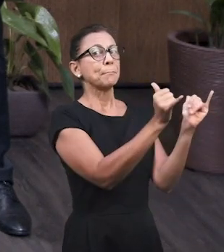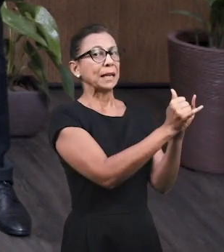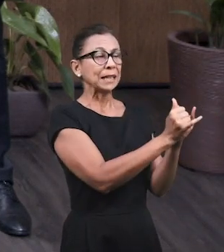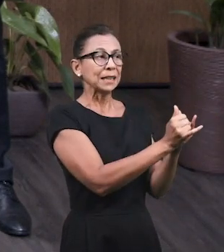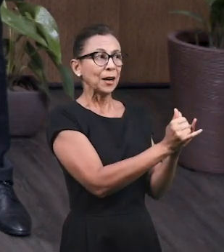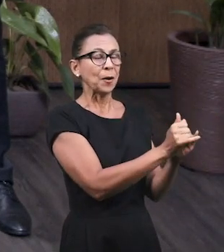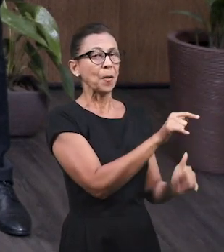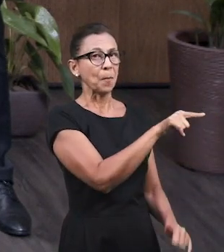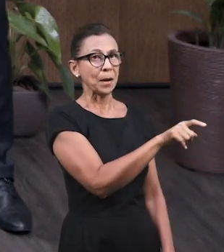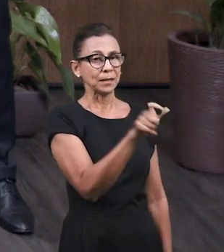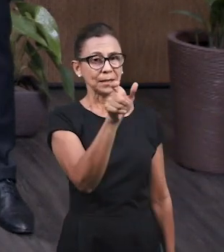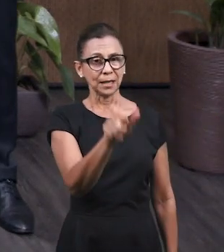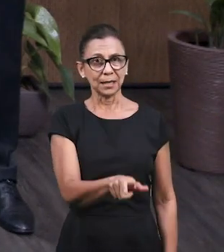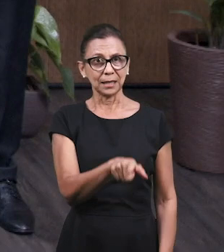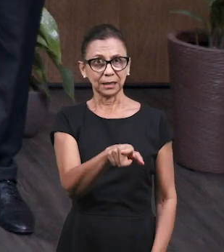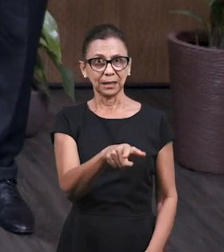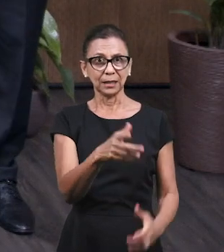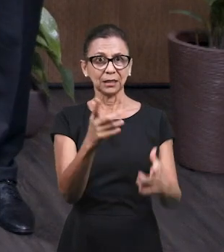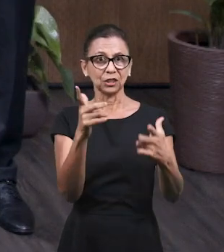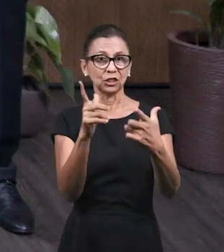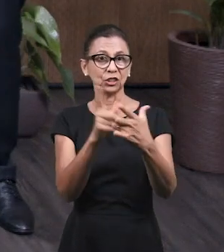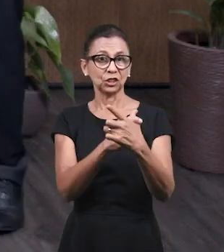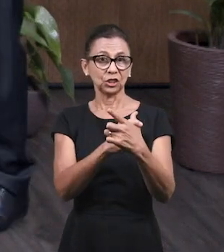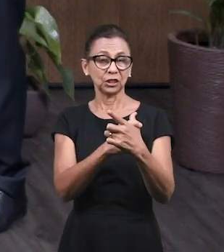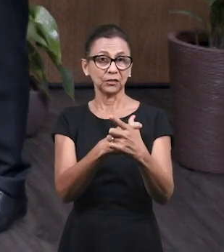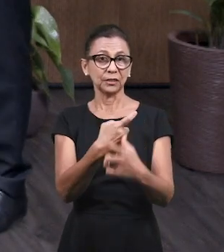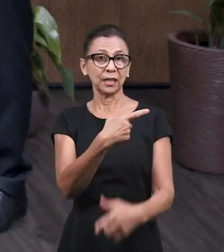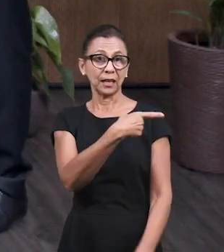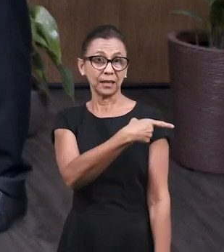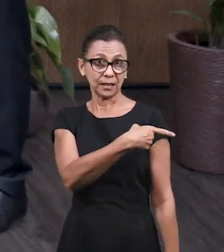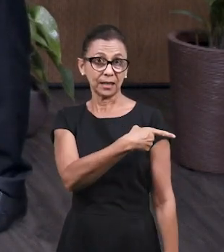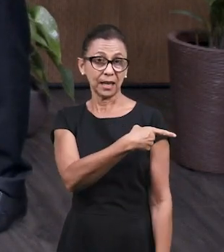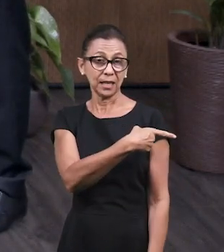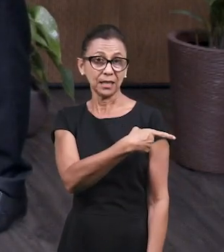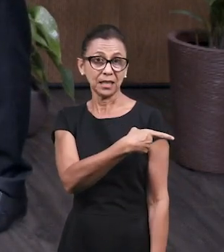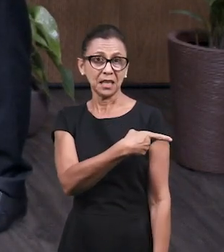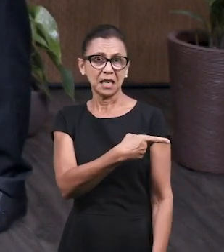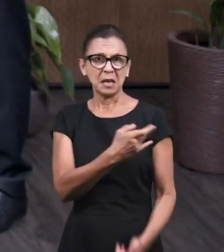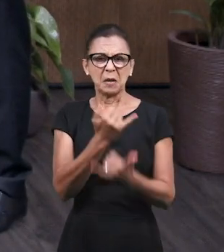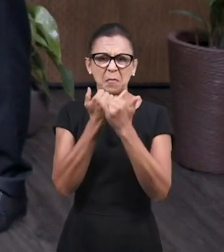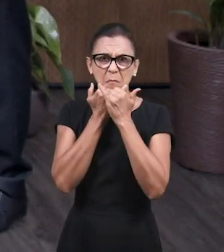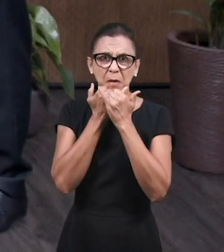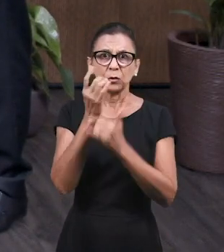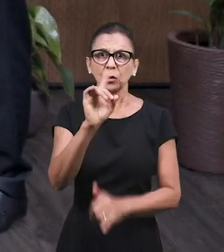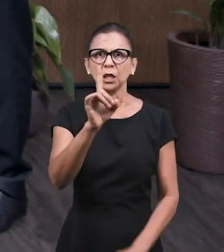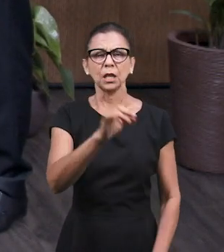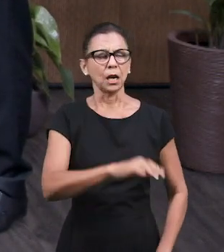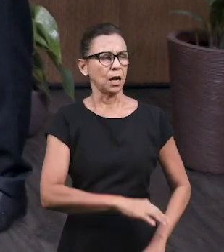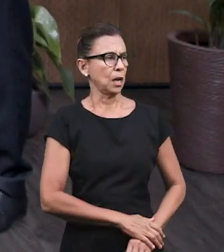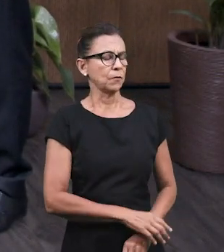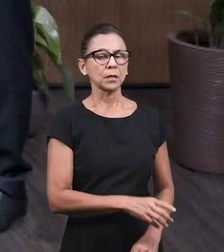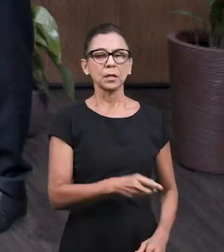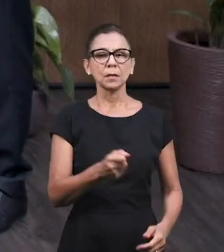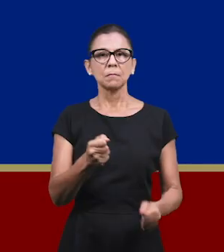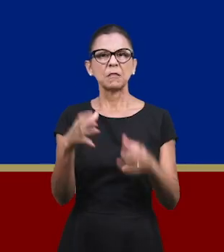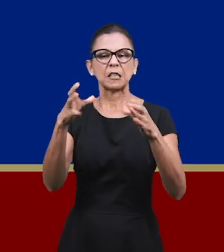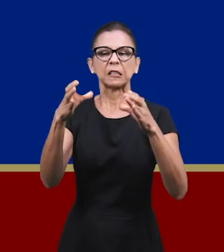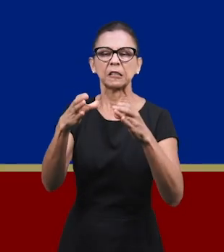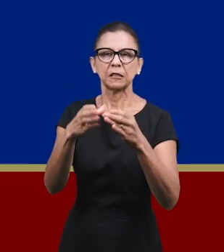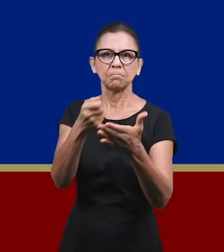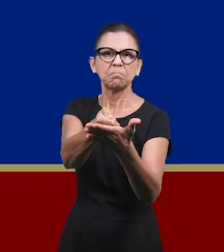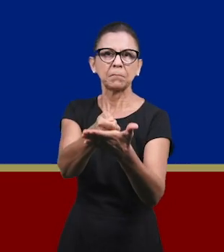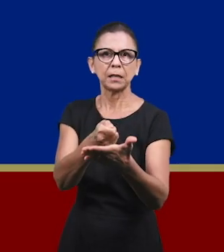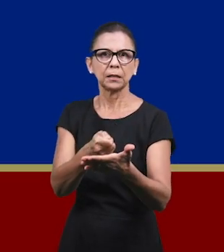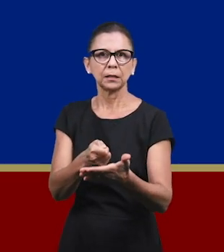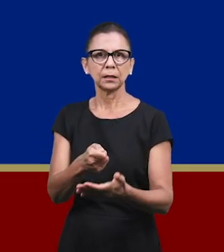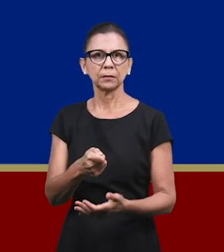mais lui, il est allé recouvrir la dette de l'autre serviteur qui